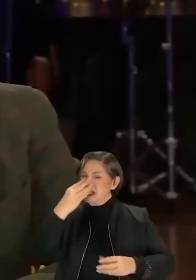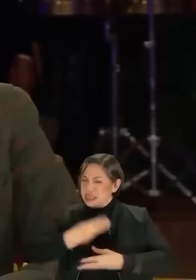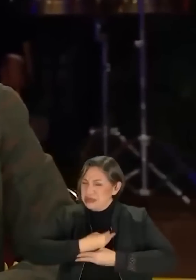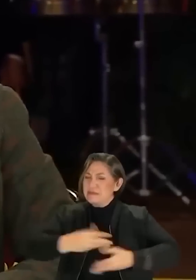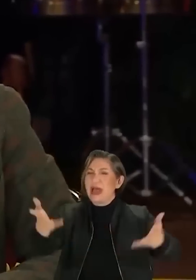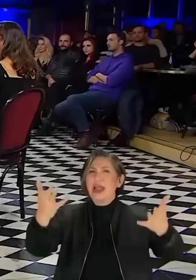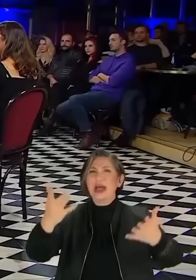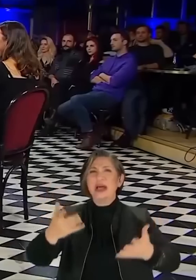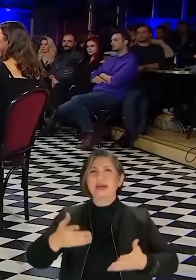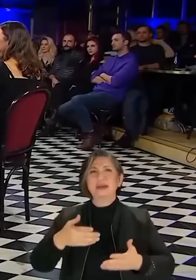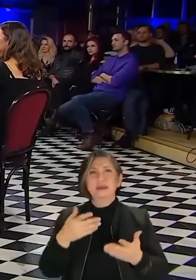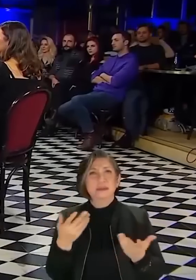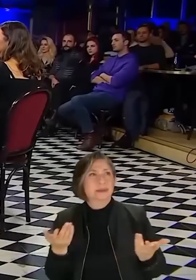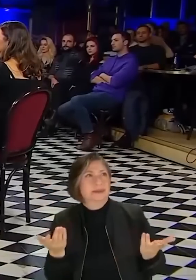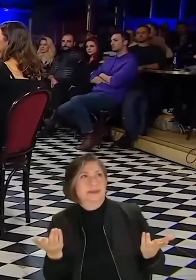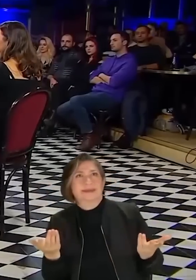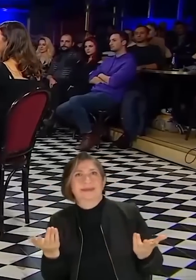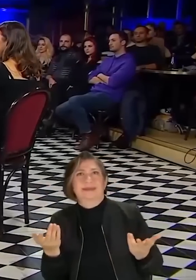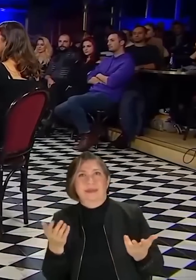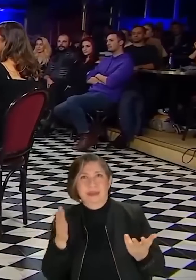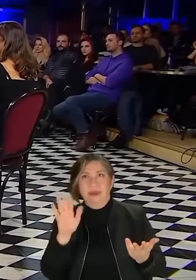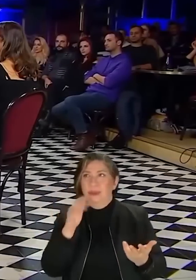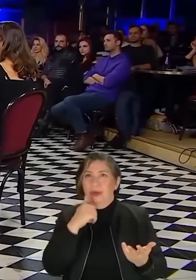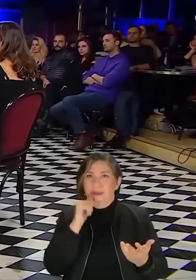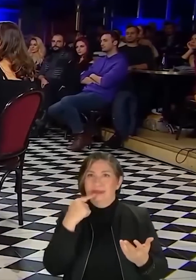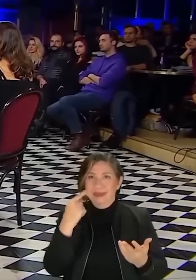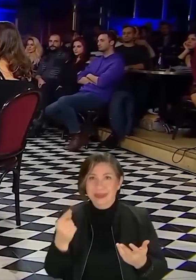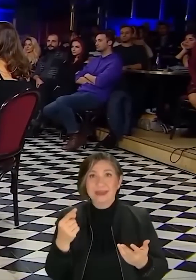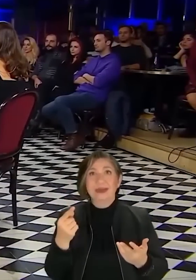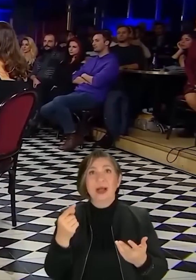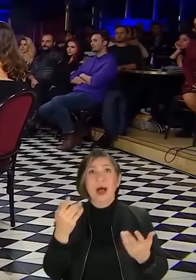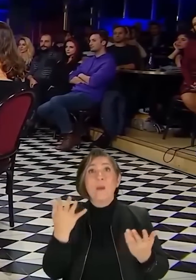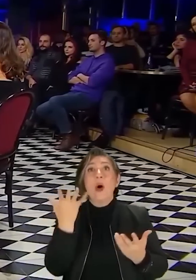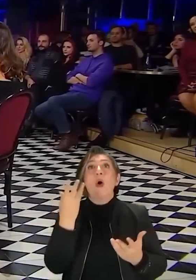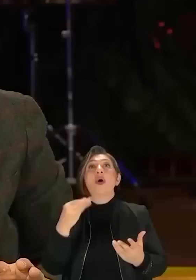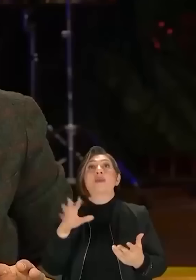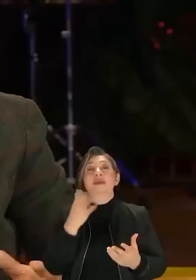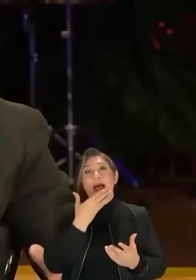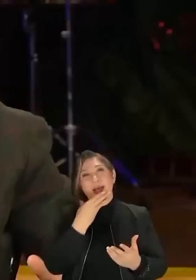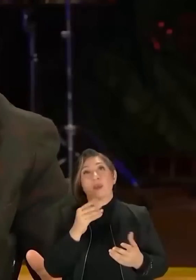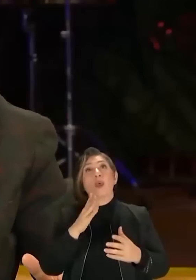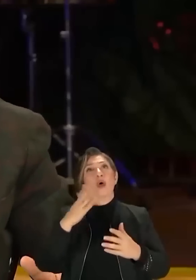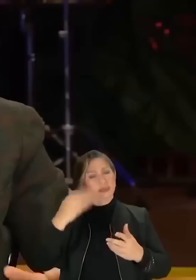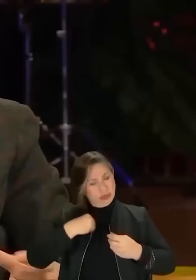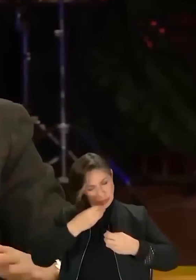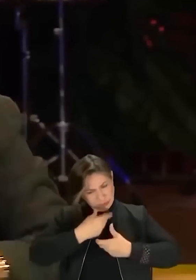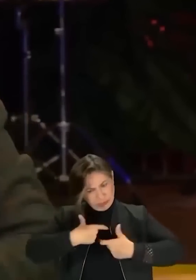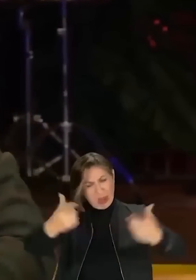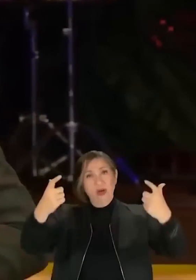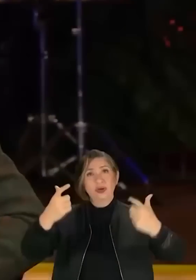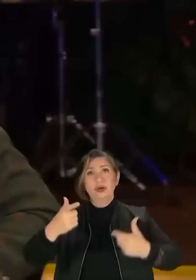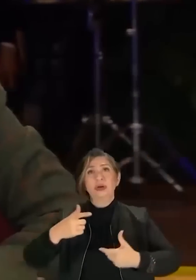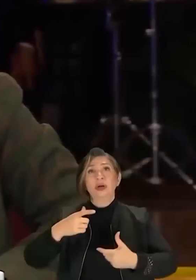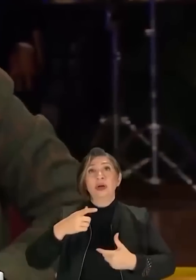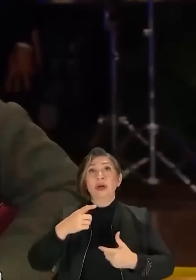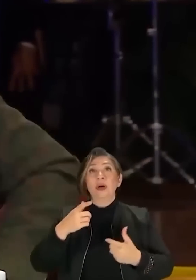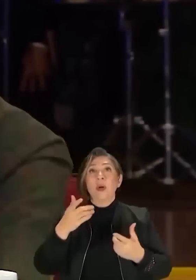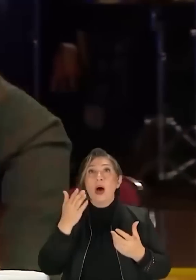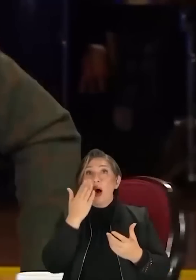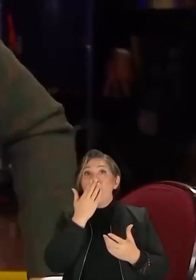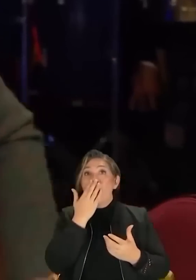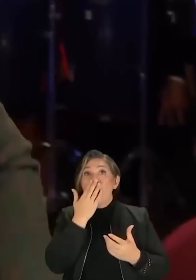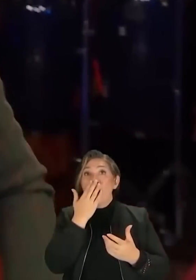ısmarlıyorum yemeği dedi şey yapacağım dedi falan tamam abi dedik filan yani ama olmaz falan ayıp olur falan yok ısmarlıyor ısmarlayınca